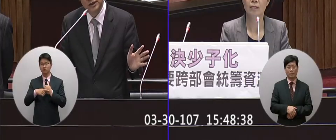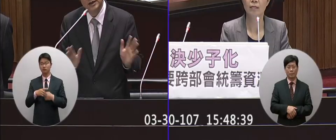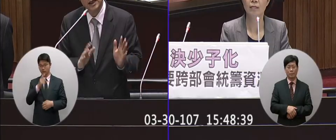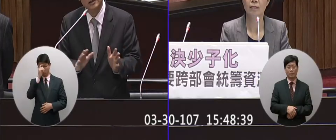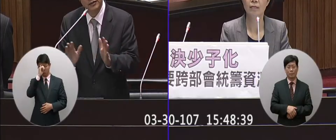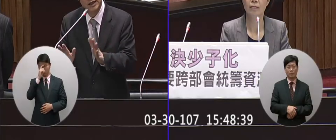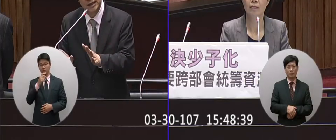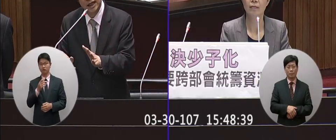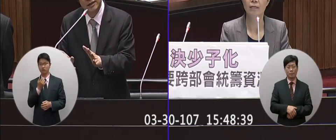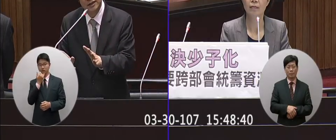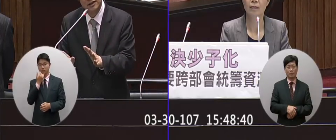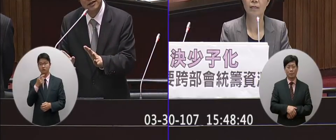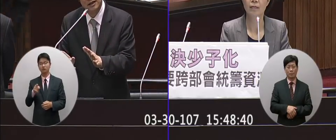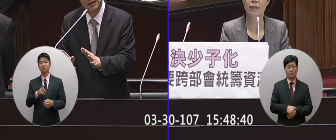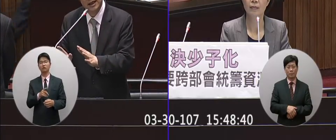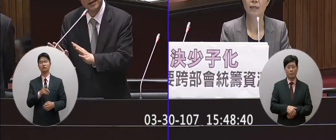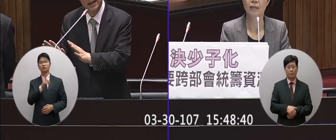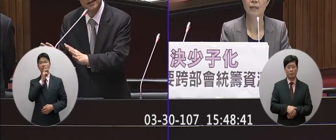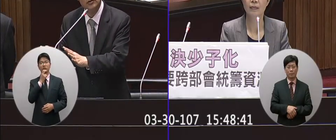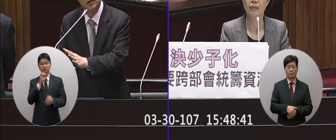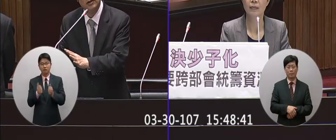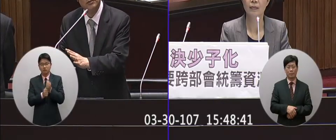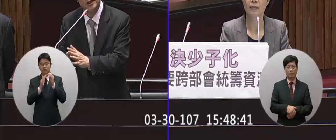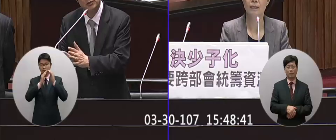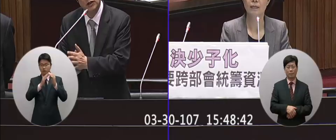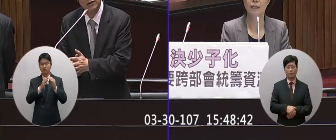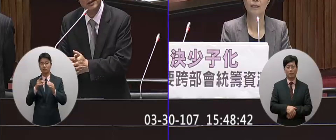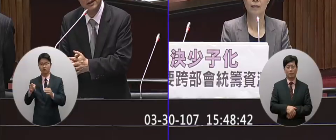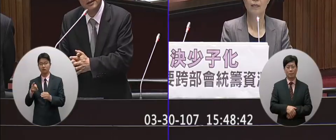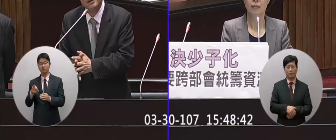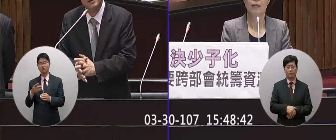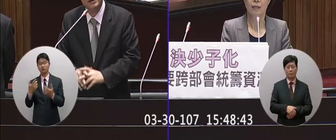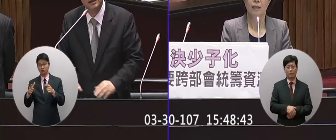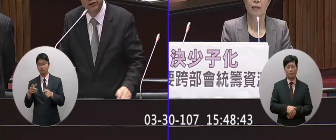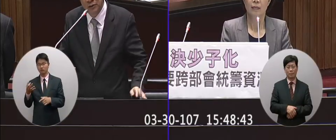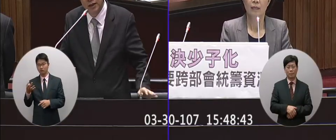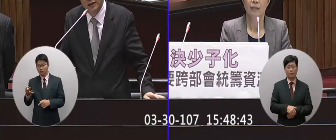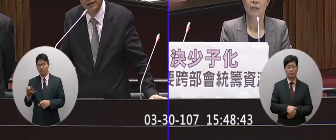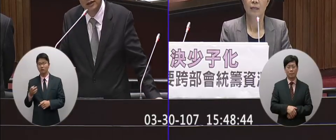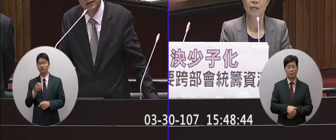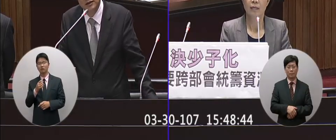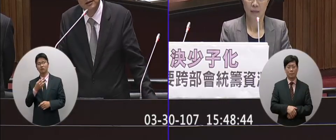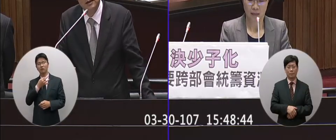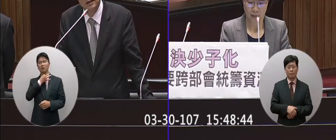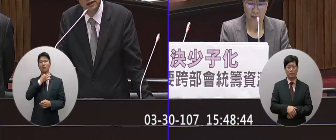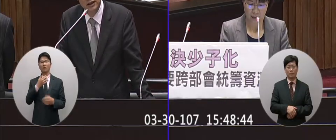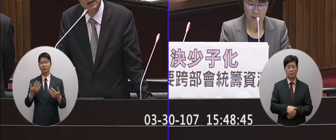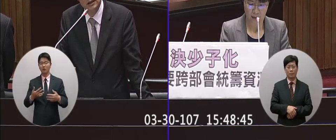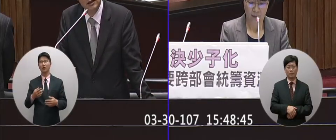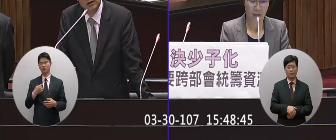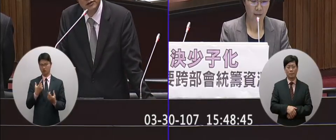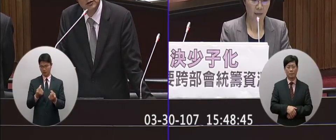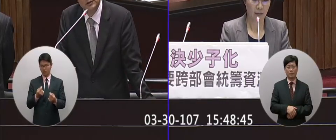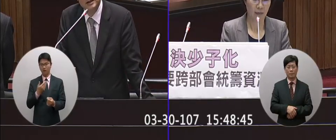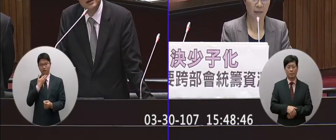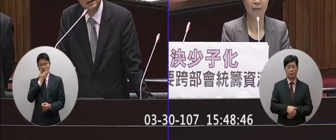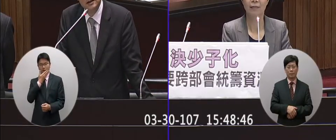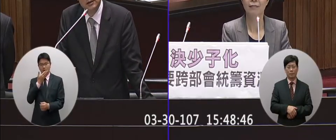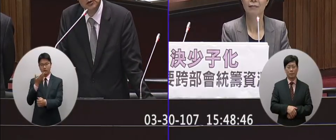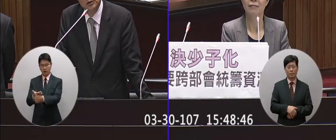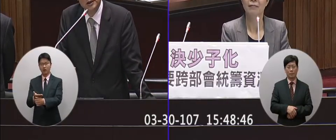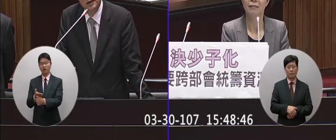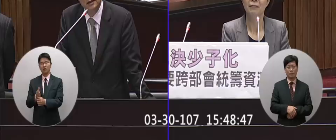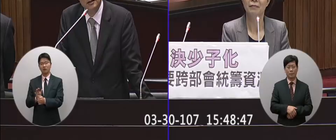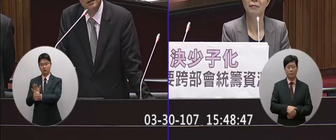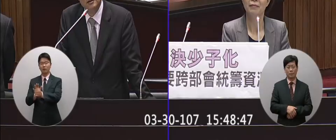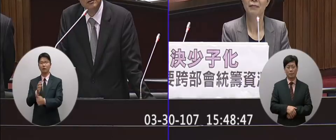能够即使它是非直辖市，它的财政状况比较不好的县市，那同样呢可以得利于政府的政策